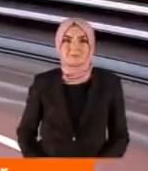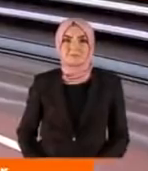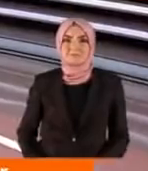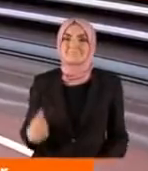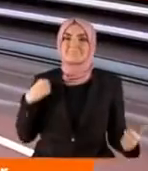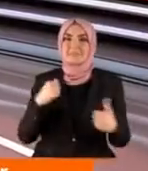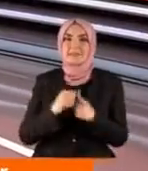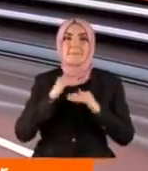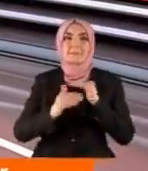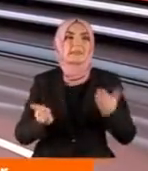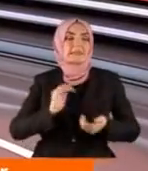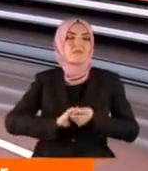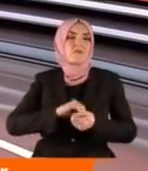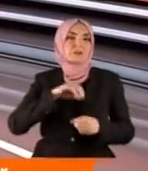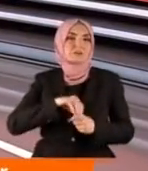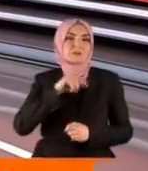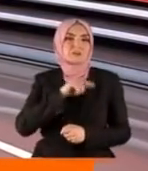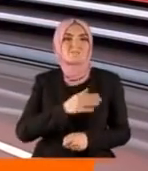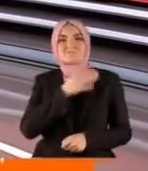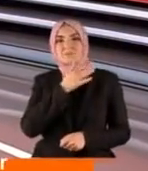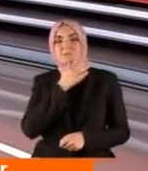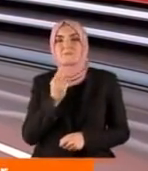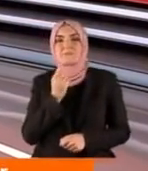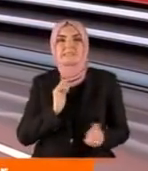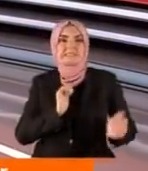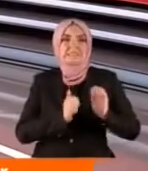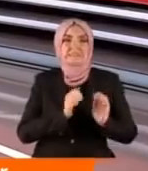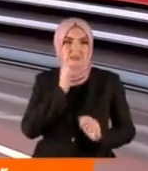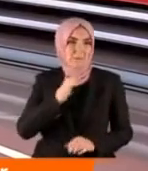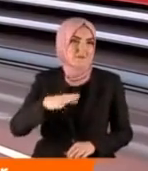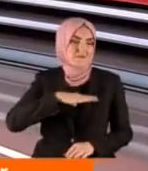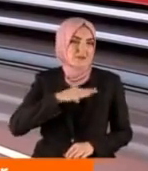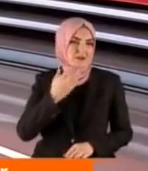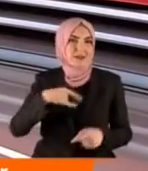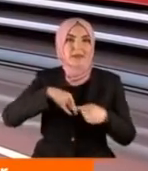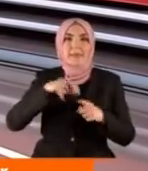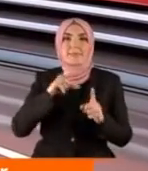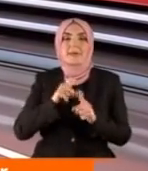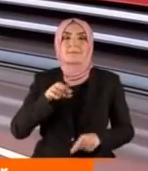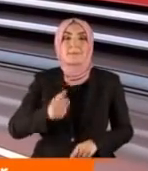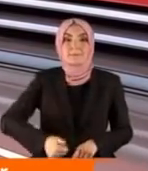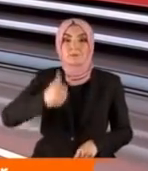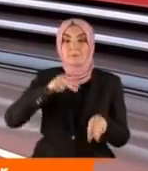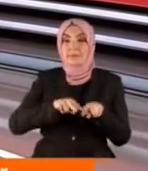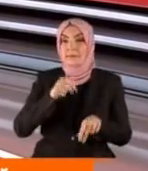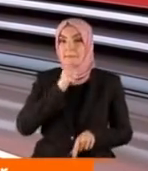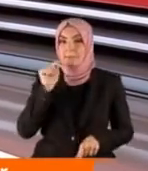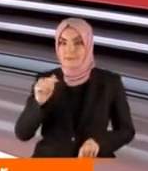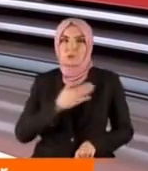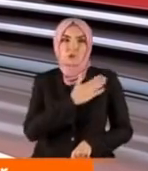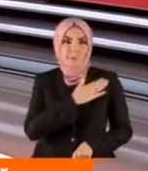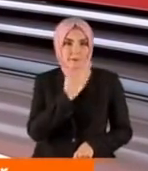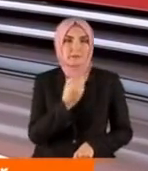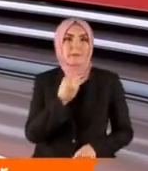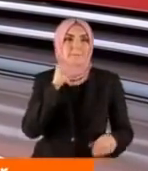Yine Millet İttifakı'nda bildik bir krizin haberi var sırada. HDP eş genel başkanı Mithat Sancar, CHP ve İYİ Parti'yi gizli